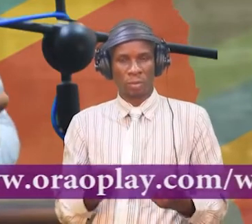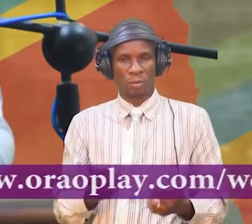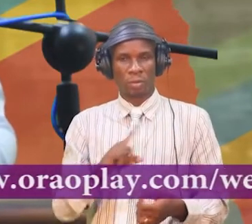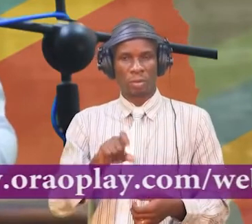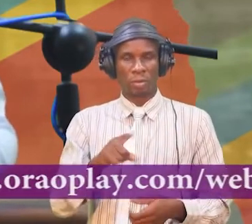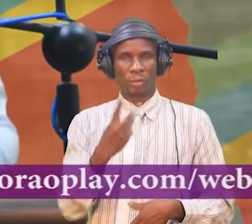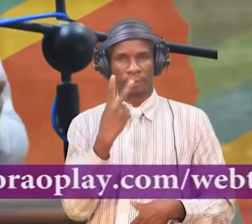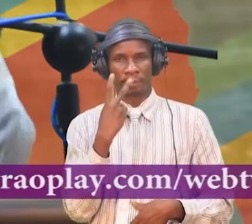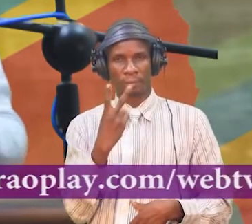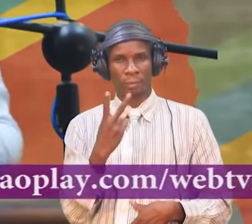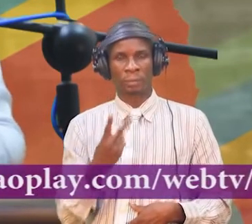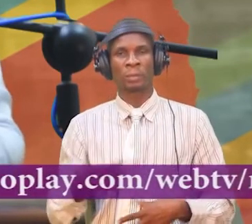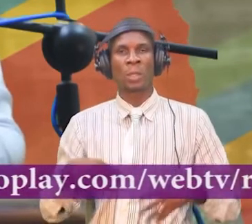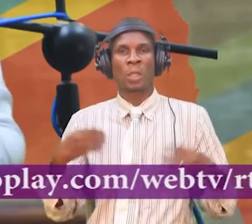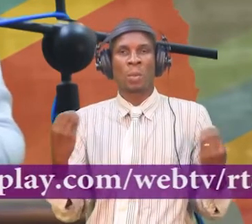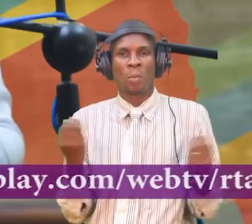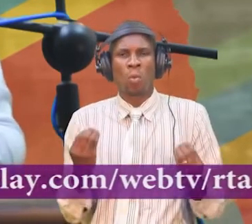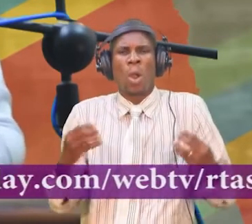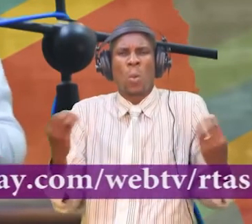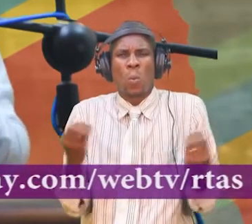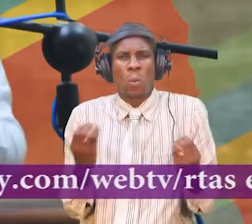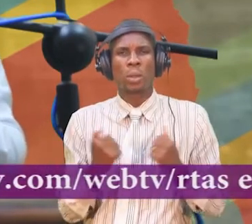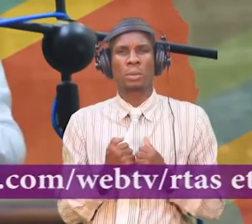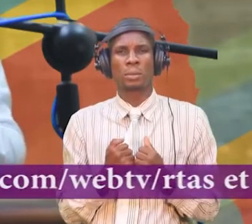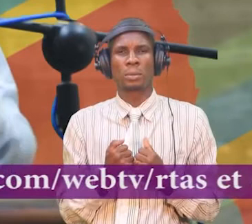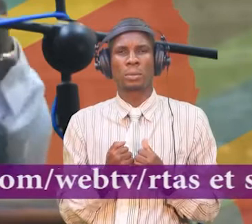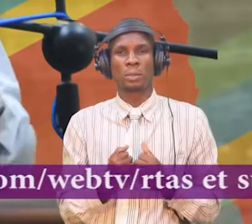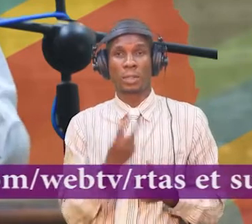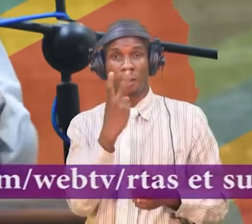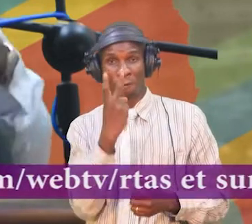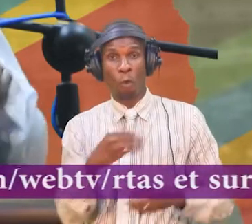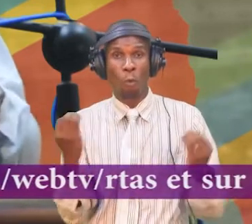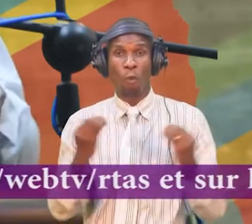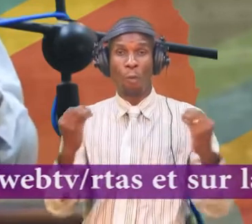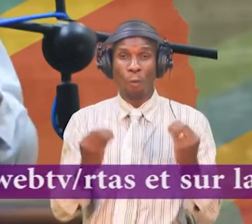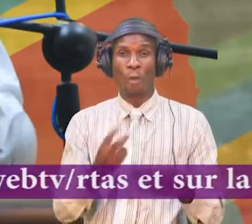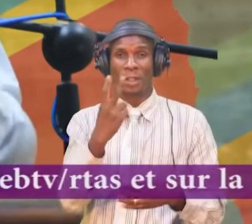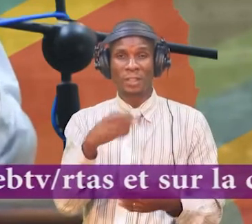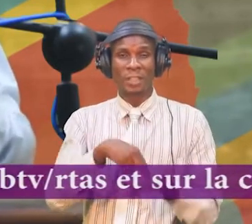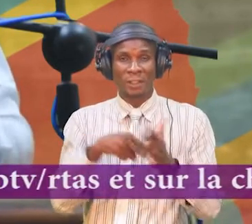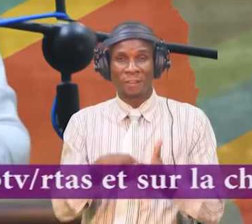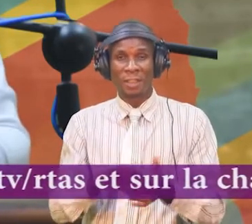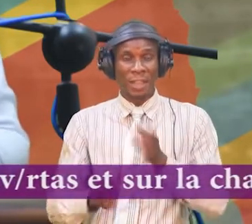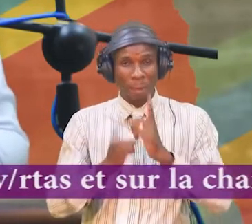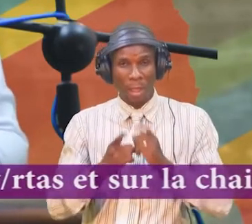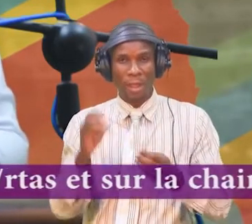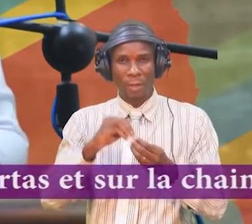mibale. Pourquoi deux fois. Pourquoi Bonanini?